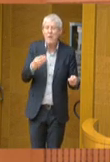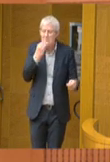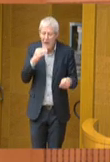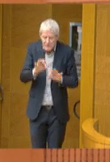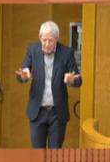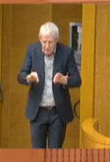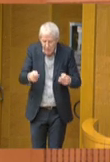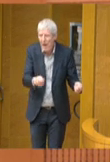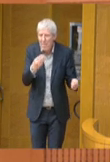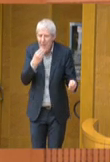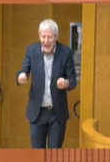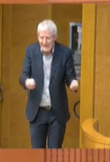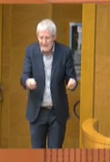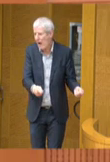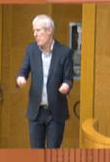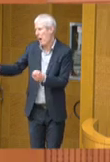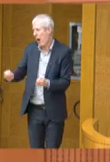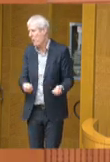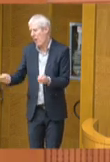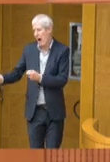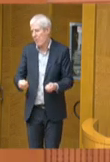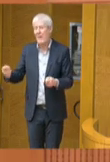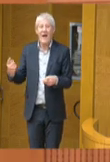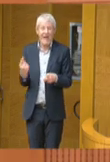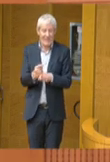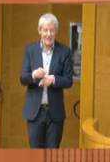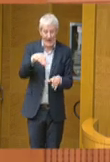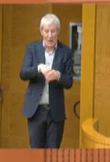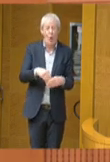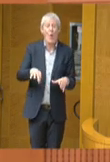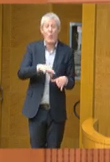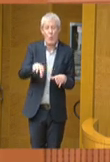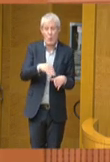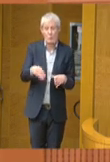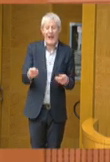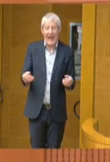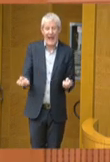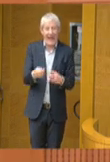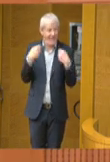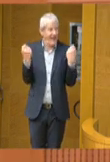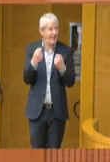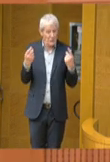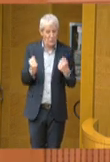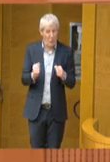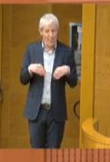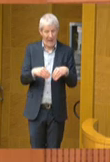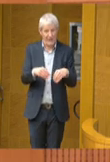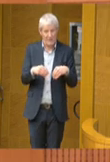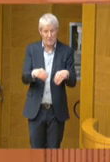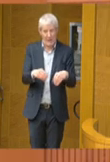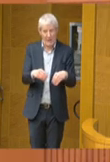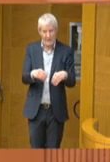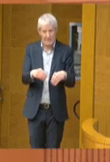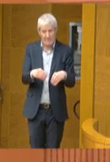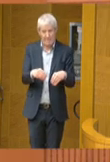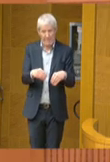questi pasti. Mentre gli eventi di cucina è un numero maggiore di eventi a cui questi ragazzi potranno partecipare,